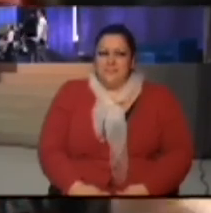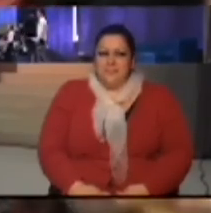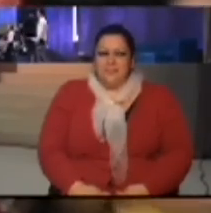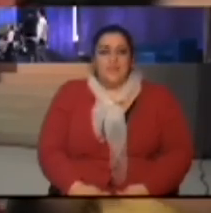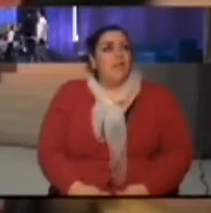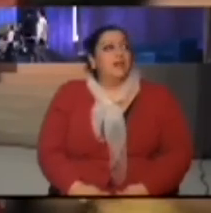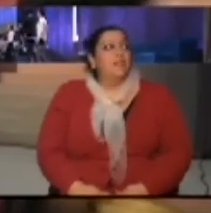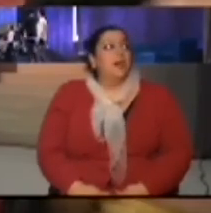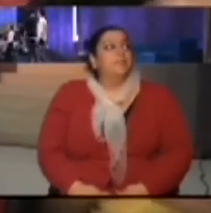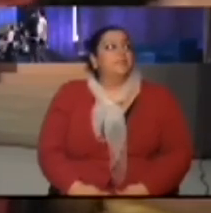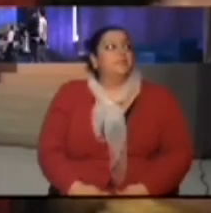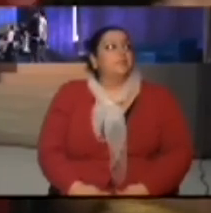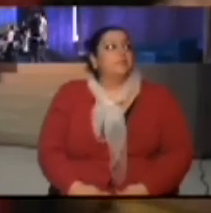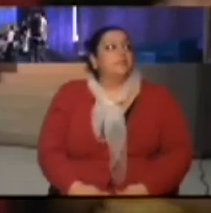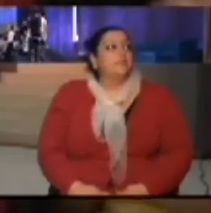Հալելույա։